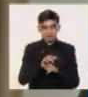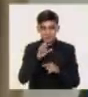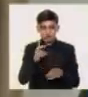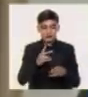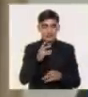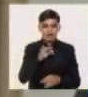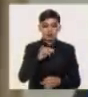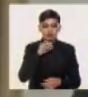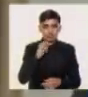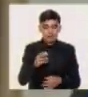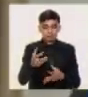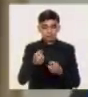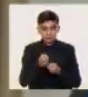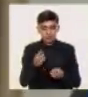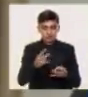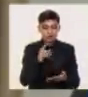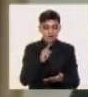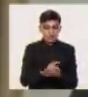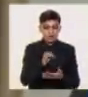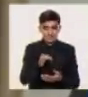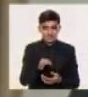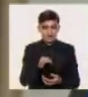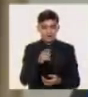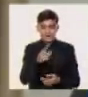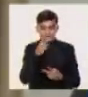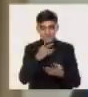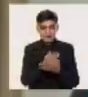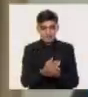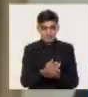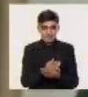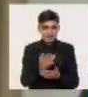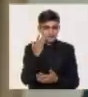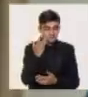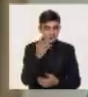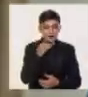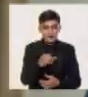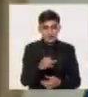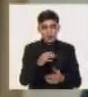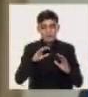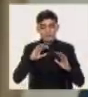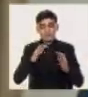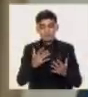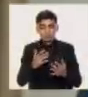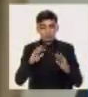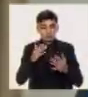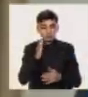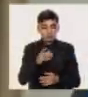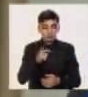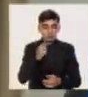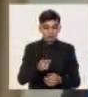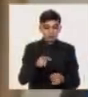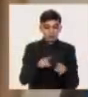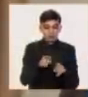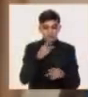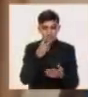Отчетность по выбиванию чеков и так далее, она как бы видна постоянно. И вот в случае, если будут занижения такие, то, соответственно,